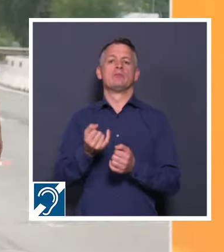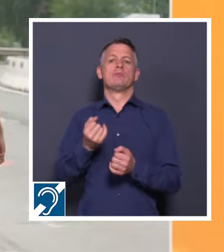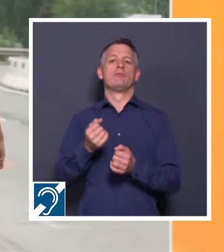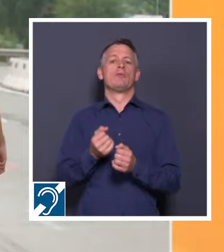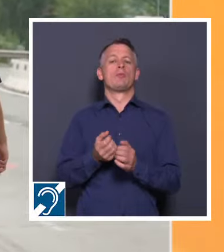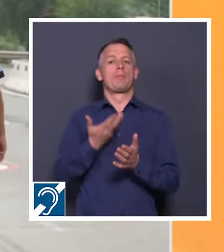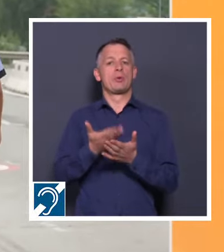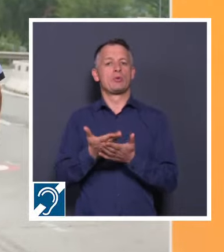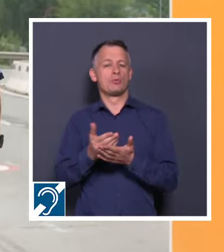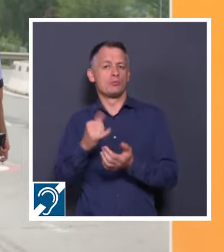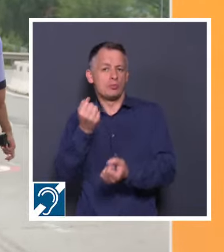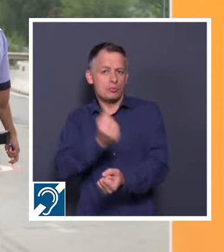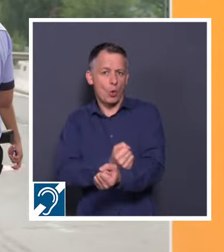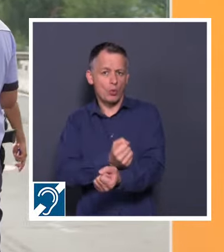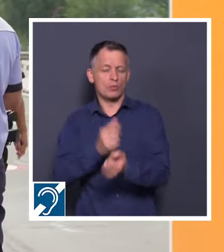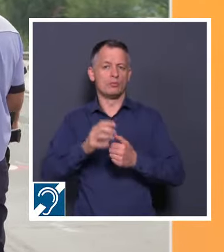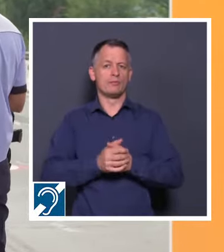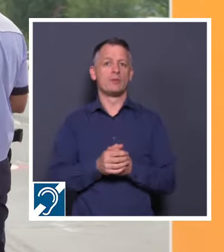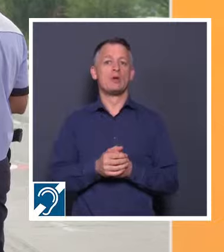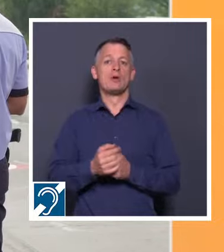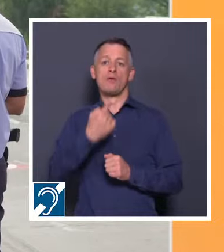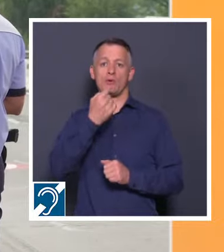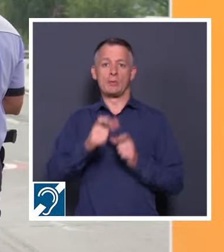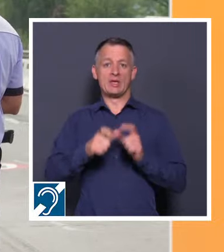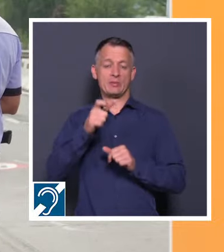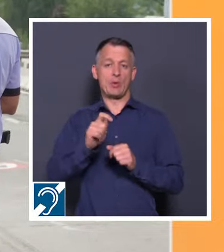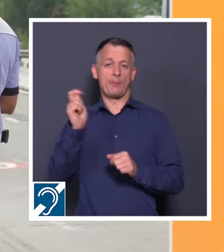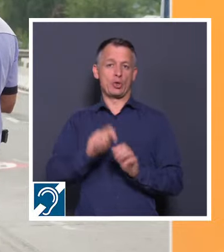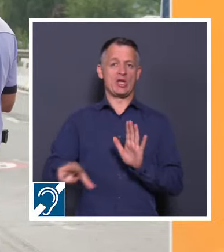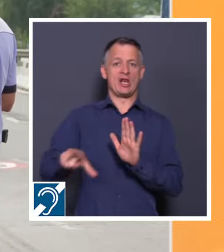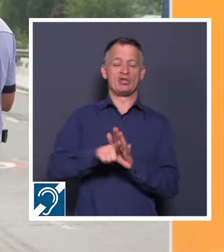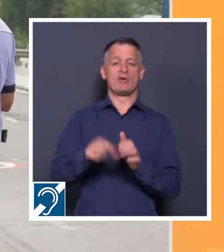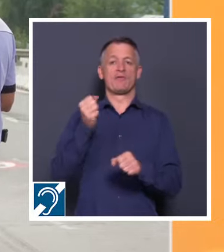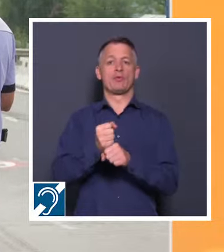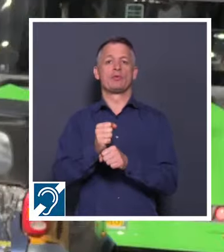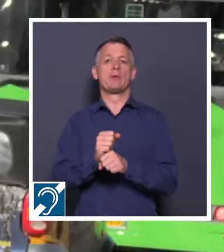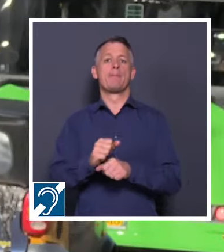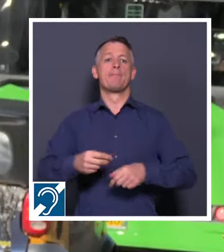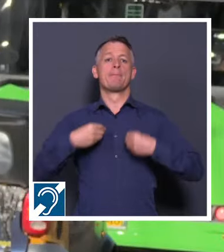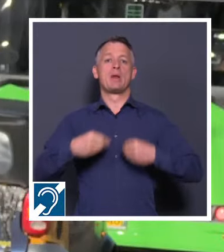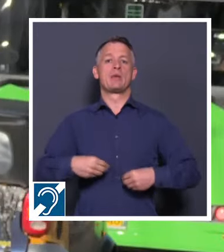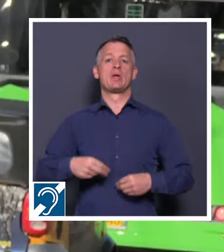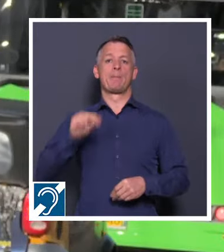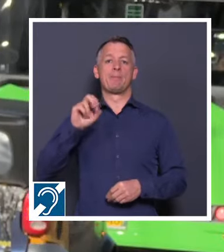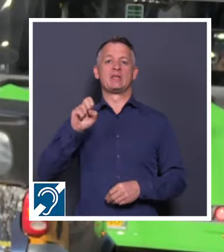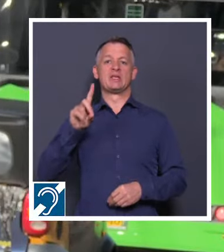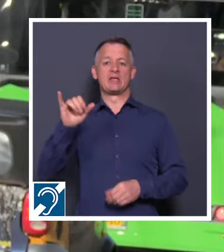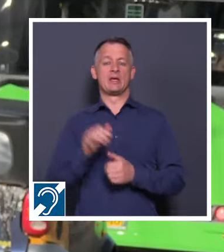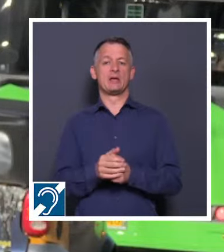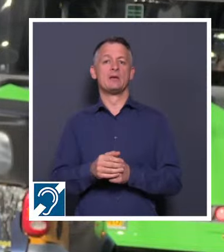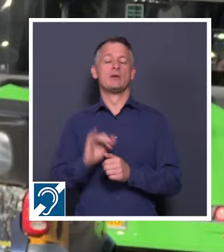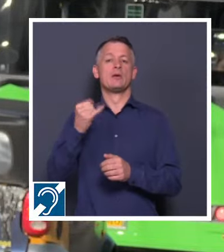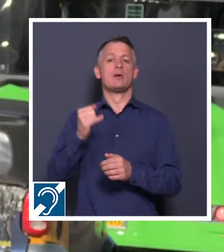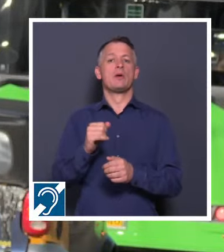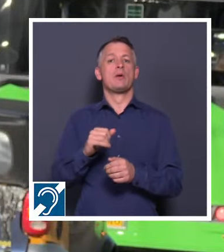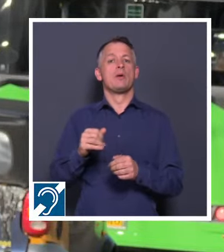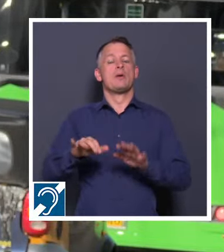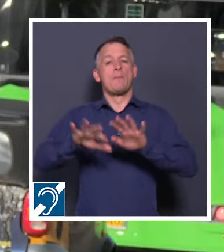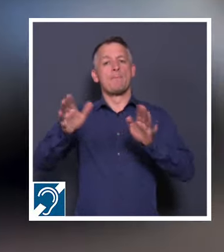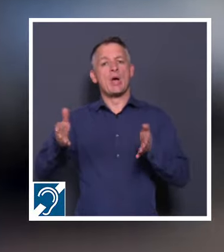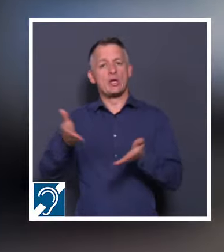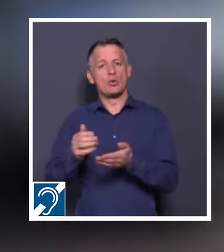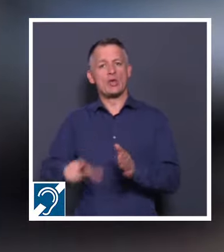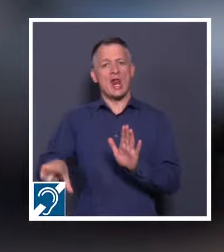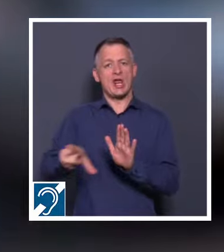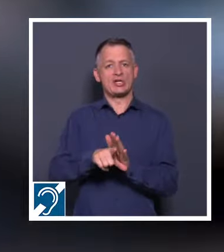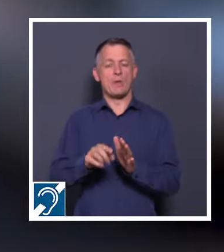Vorbim, doamnelor și domnilor, despre un proiect de lege inițiat de parlamentarii Partidului Social Democrat. Face parte din pachetul de legi promise de autorități imediat